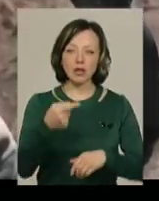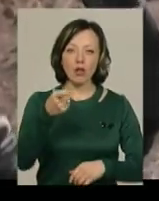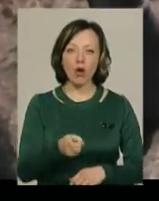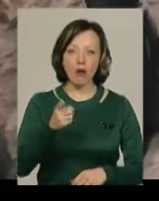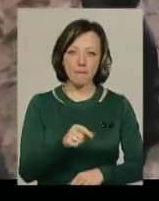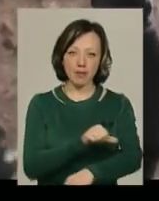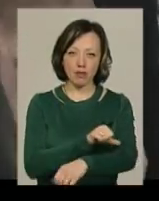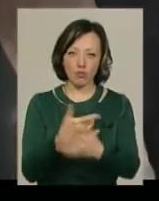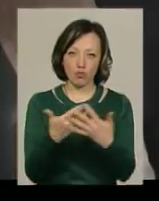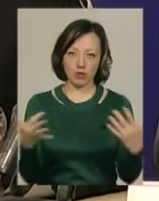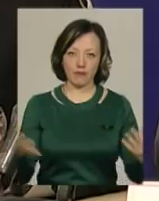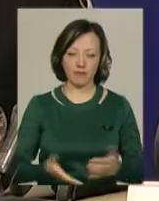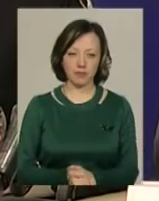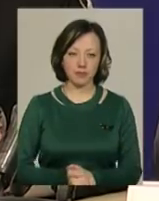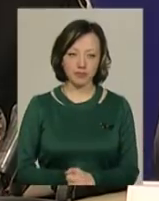кілограма наркотиків.